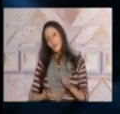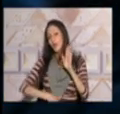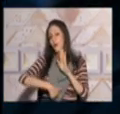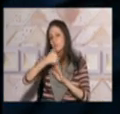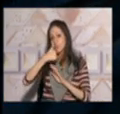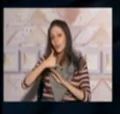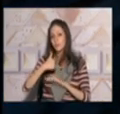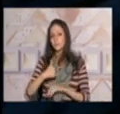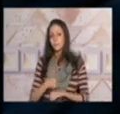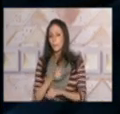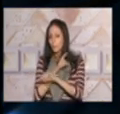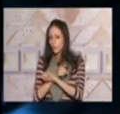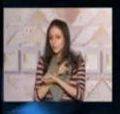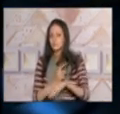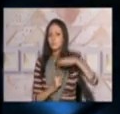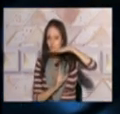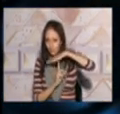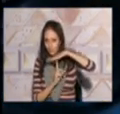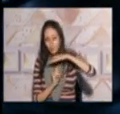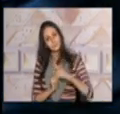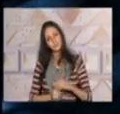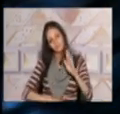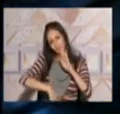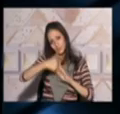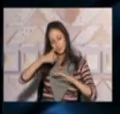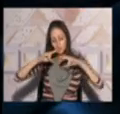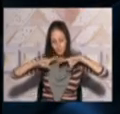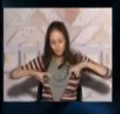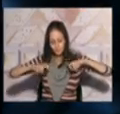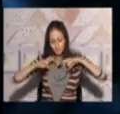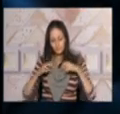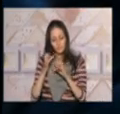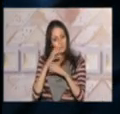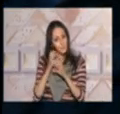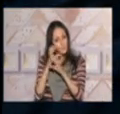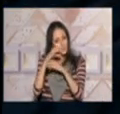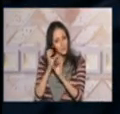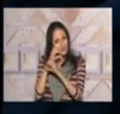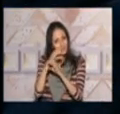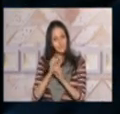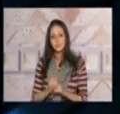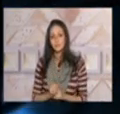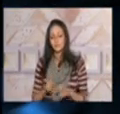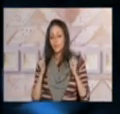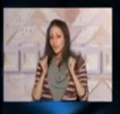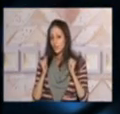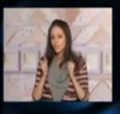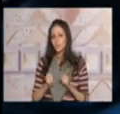وارد. وارد، بس خليني اقول لك احنا دي نقطه مهمه قوي احب ان انا اوضحها، تشجيع البحث والباحثين والابتكار.